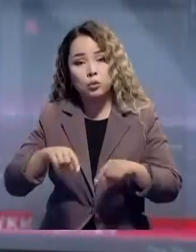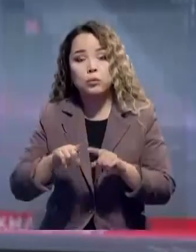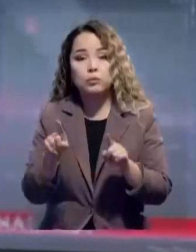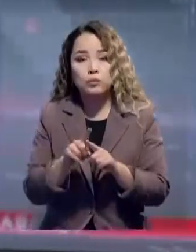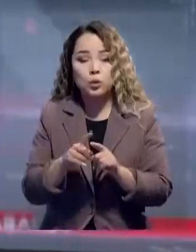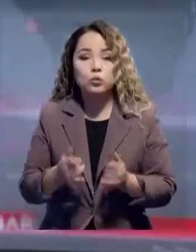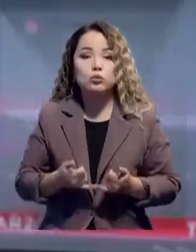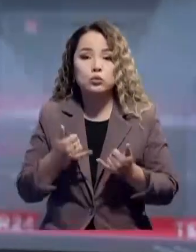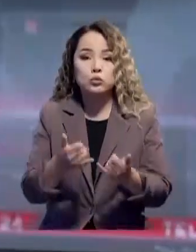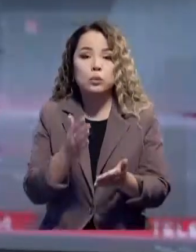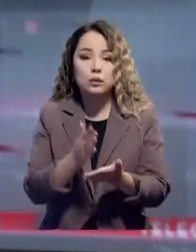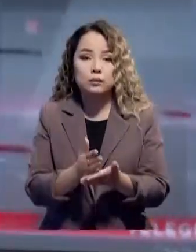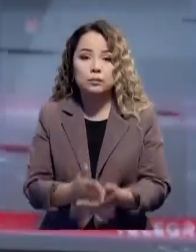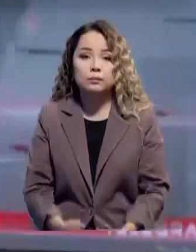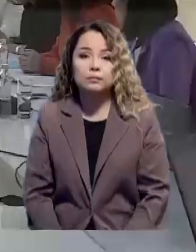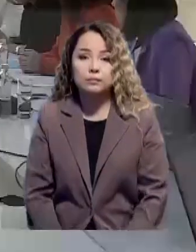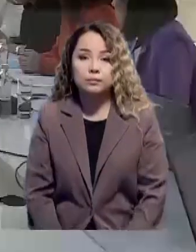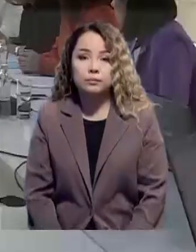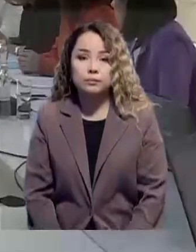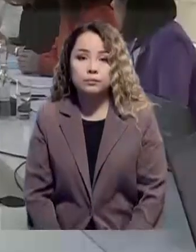да ұсыныстар бар.